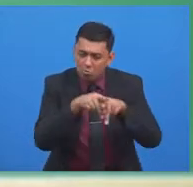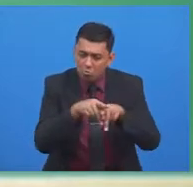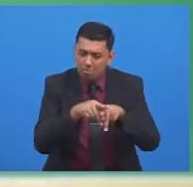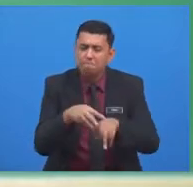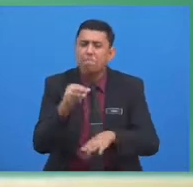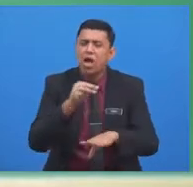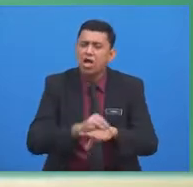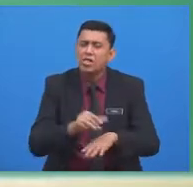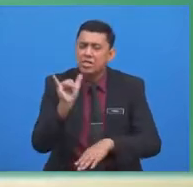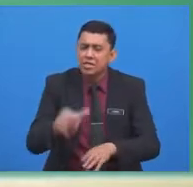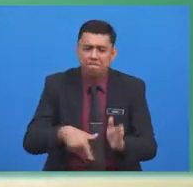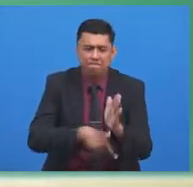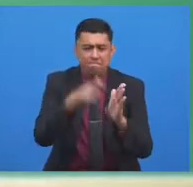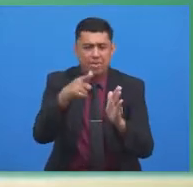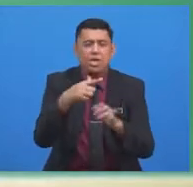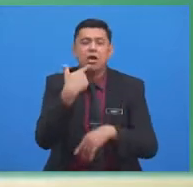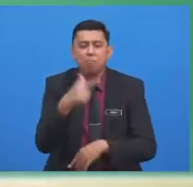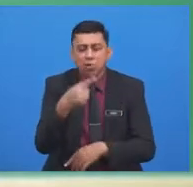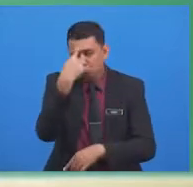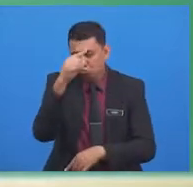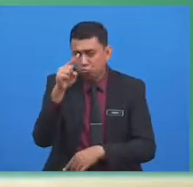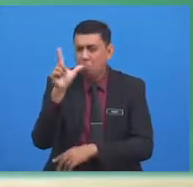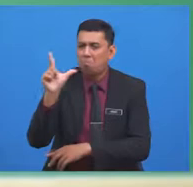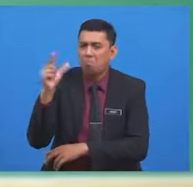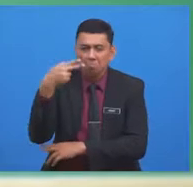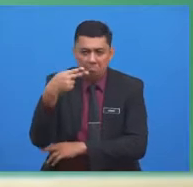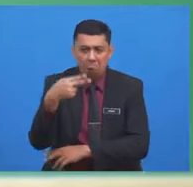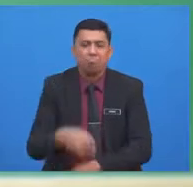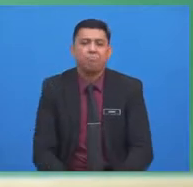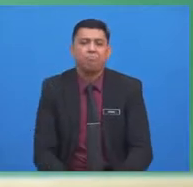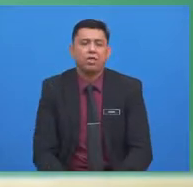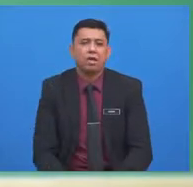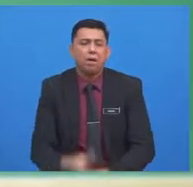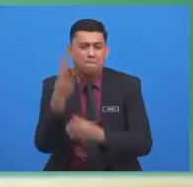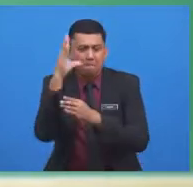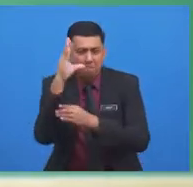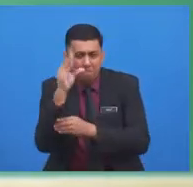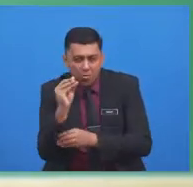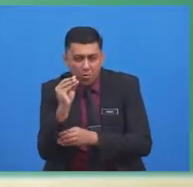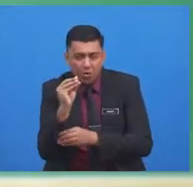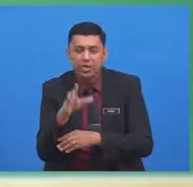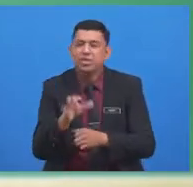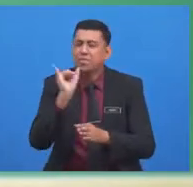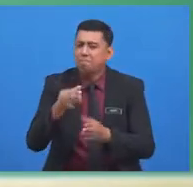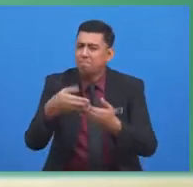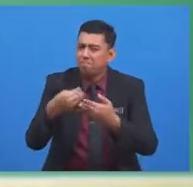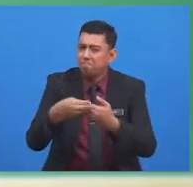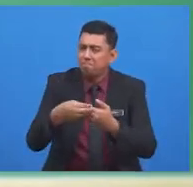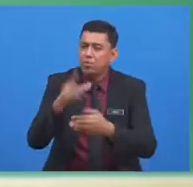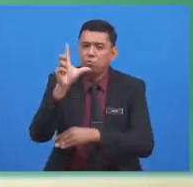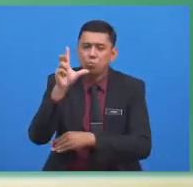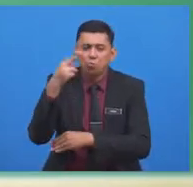lama untuk terluluh hawa berbanding dengan batuan yang lembut yang mudah terluluh hawa dengan